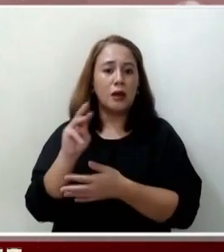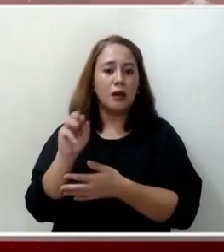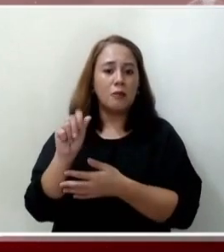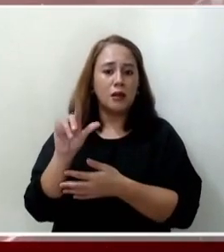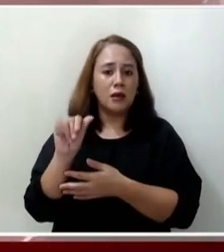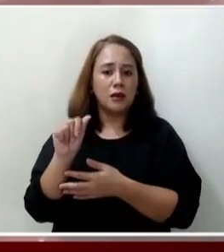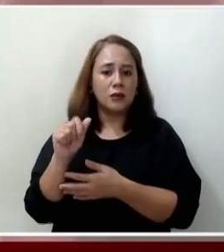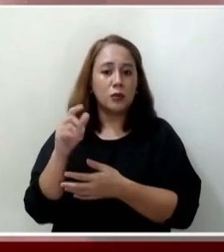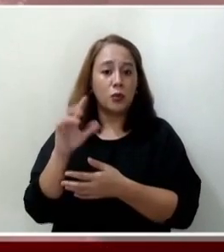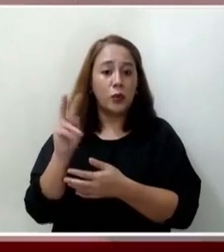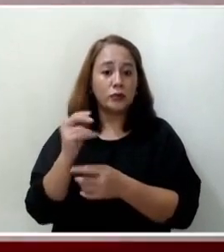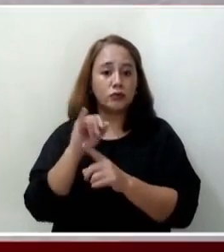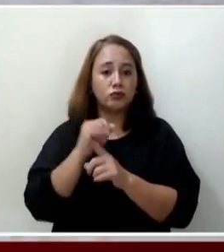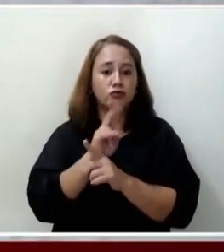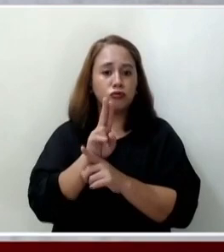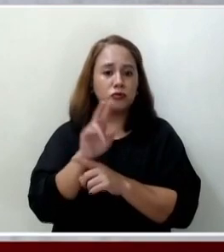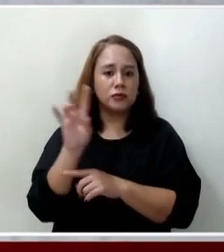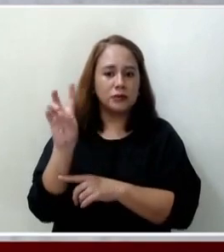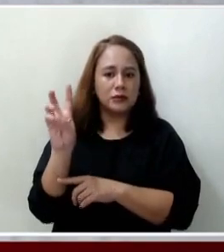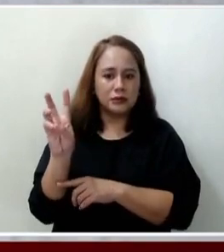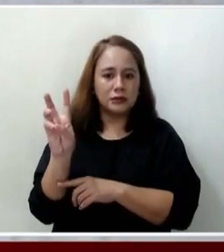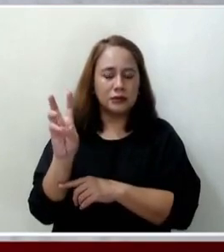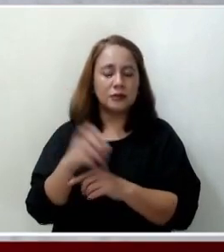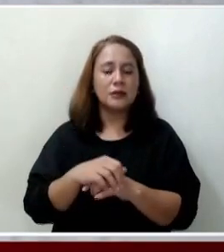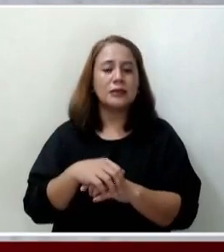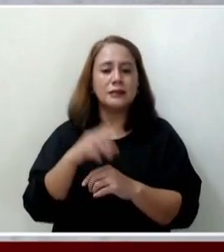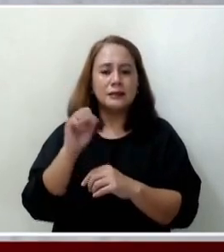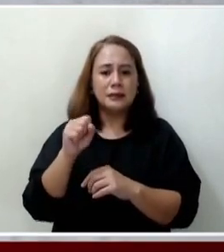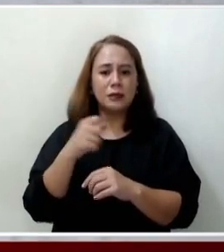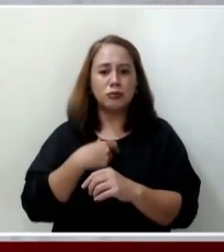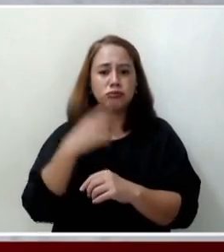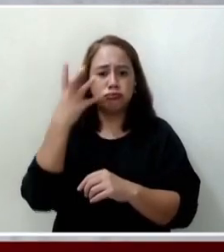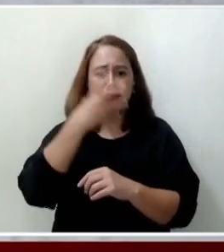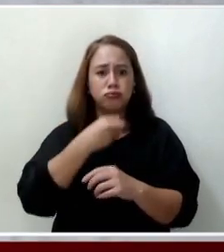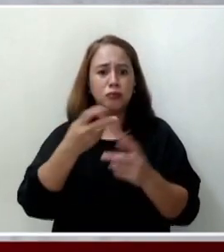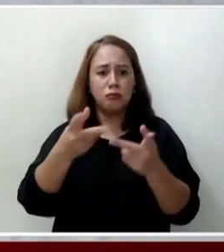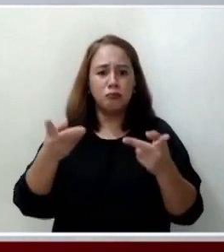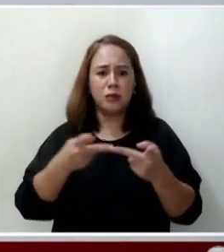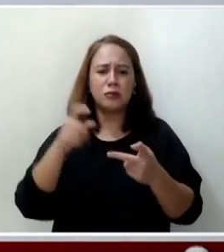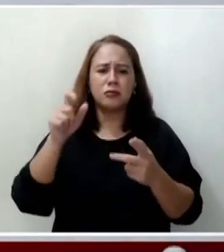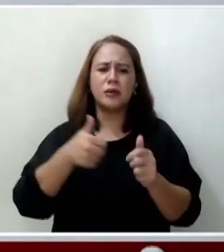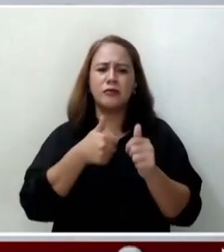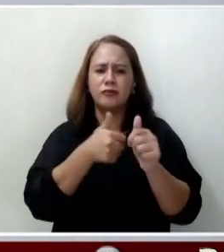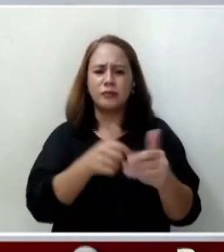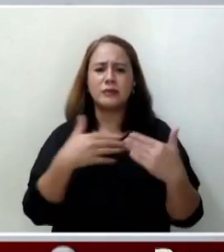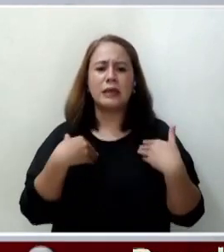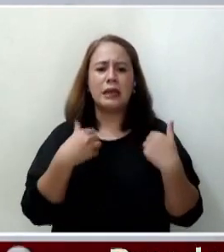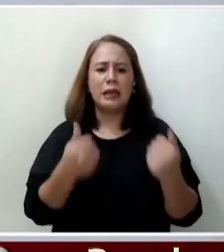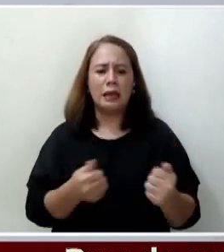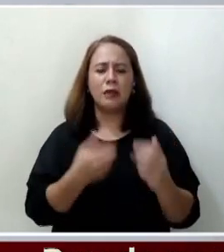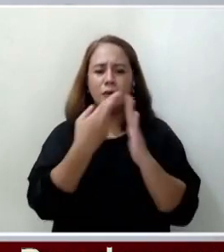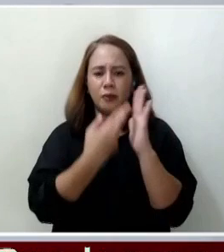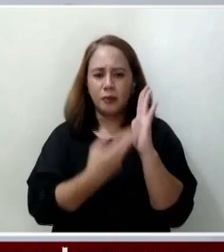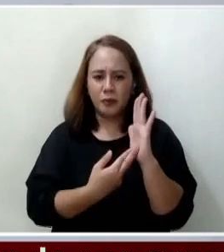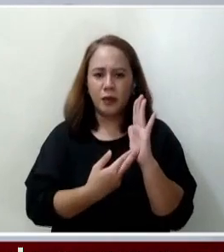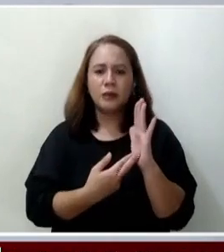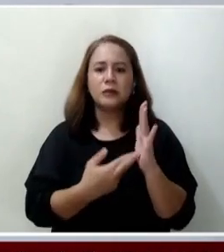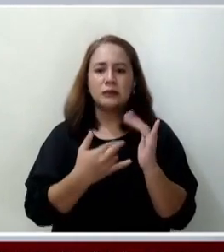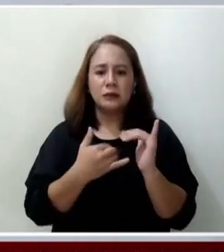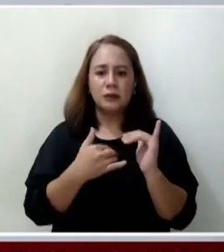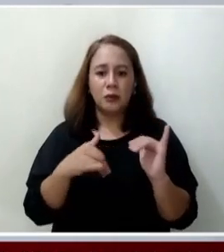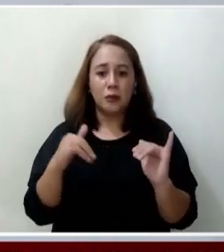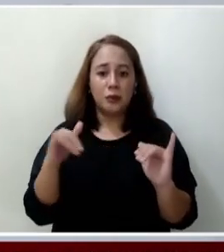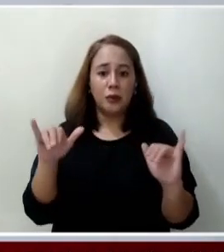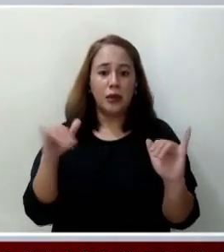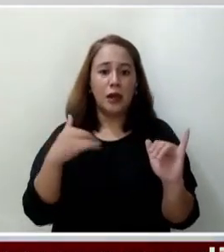noong Hunyo 6. Kahit nasa paraiso, kailangan sumunod sa health standards hanggat nariyan sa paligid